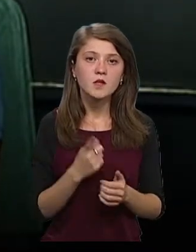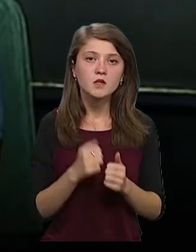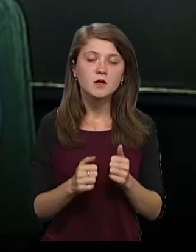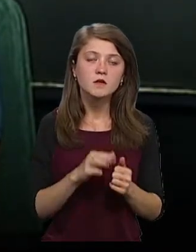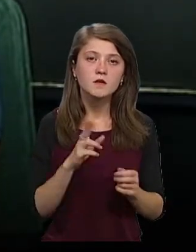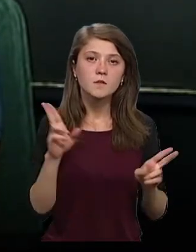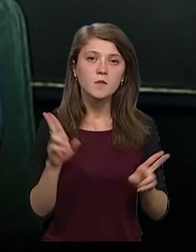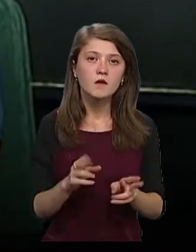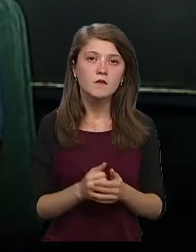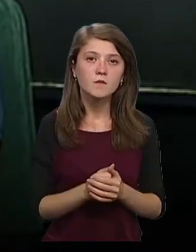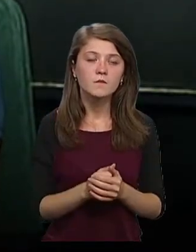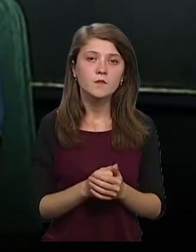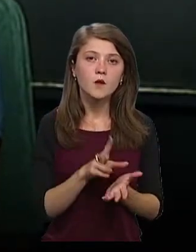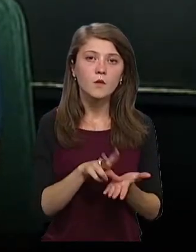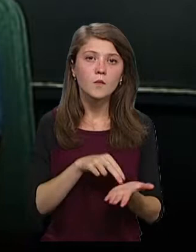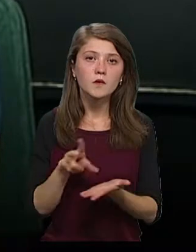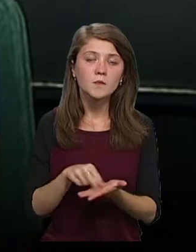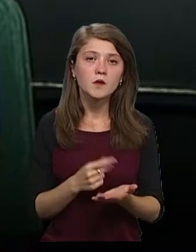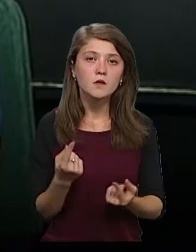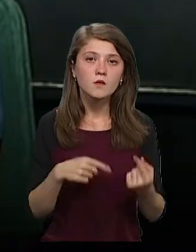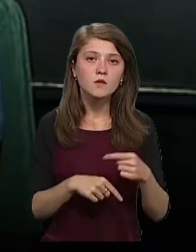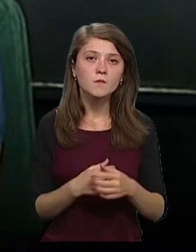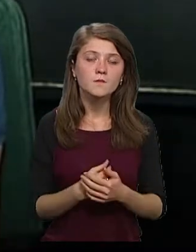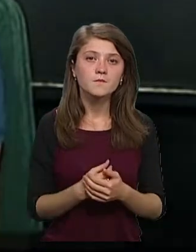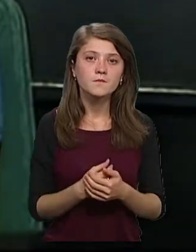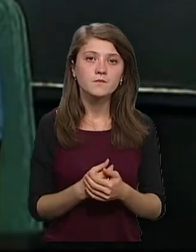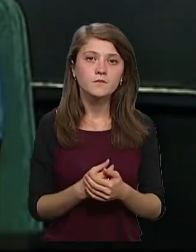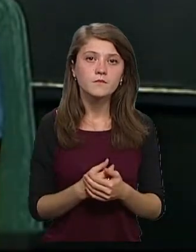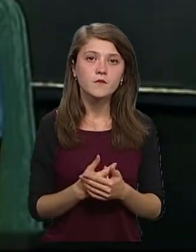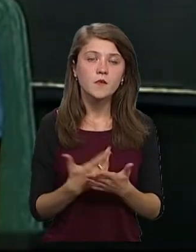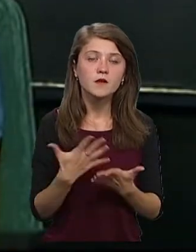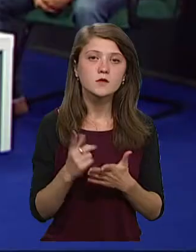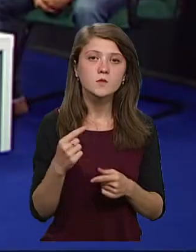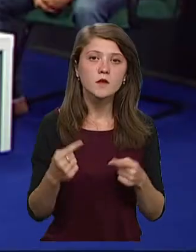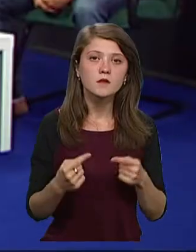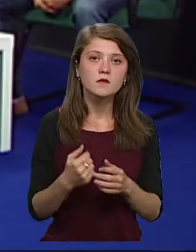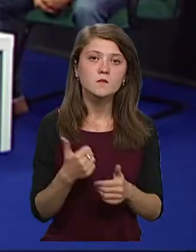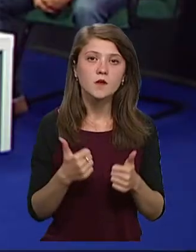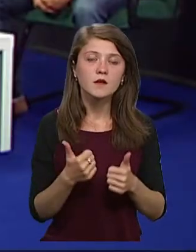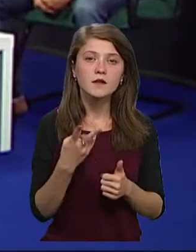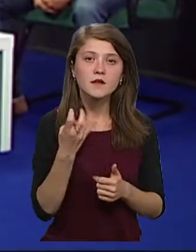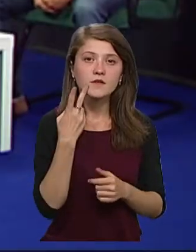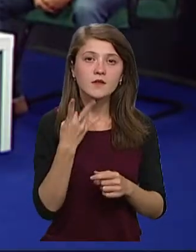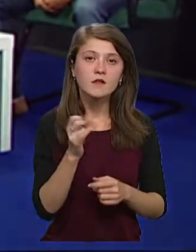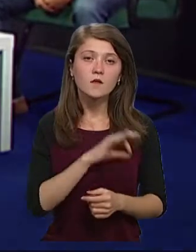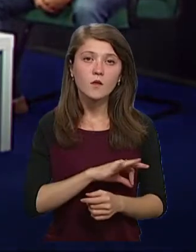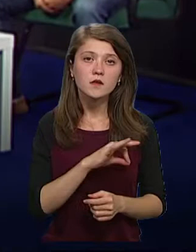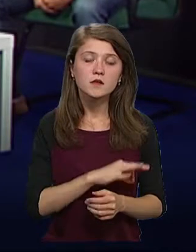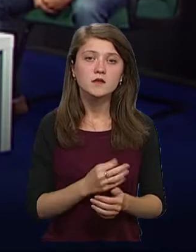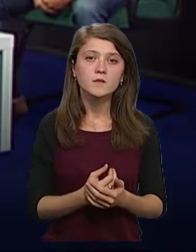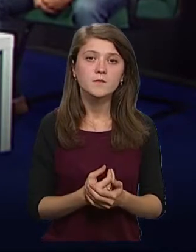як правило, дублюють один одного. В чому якісь є компоненти змагальності, не завжди ця змагальність на користь. І